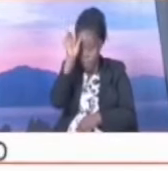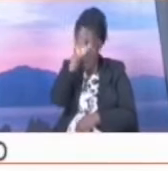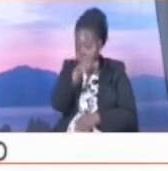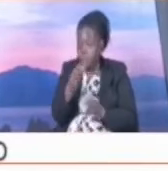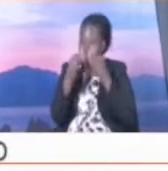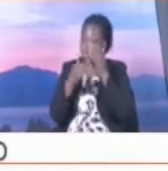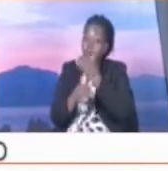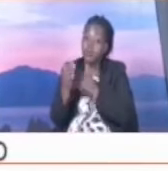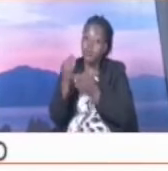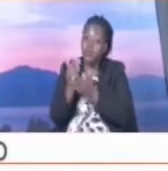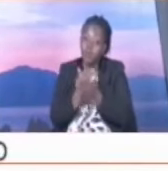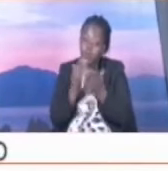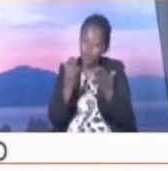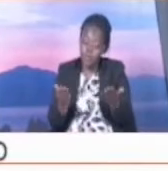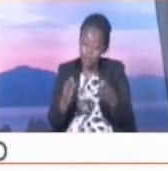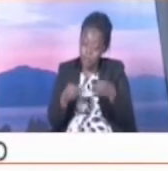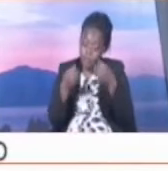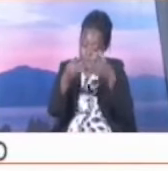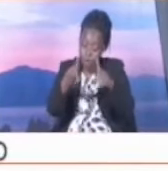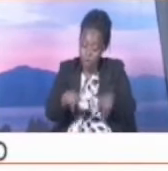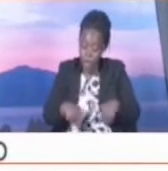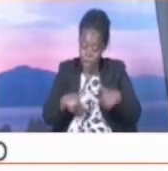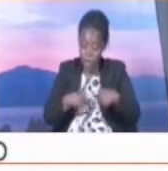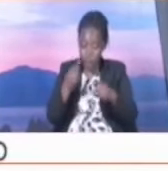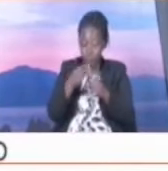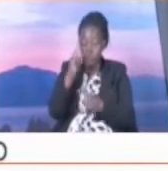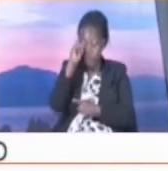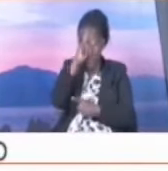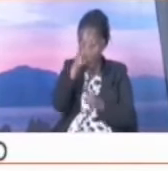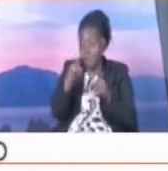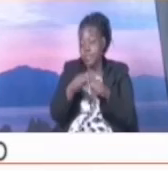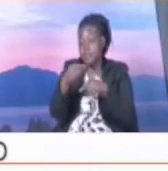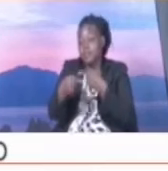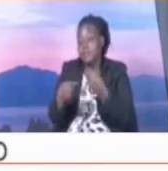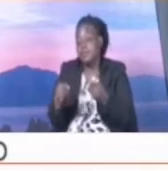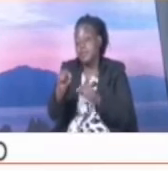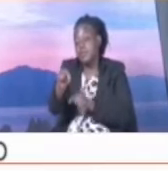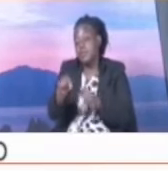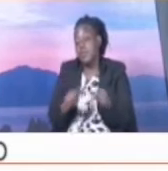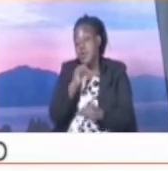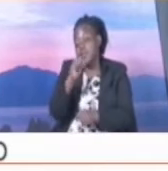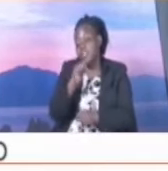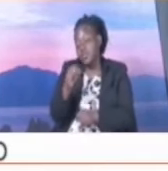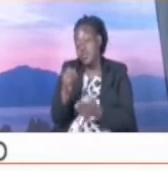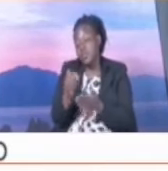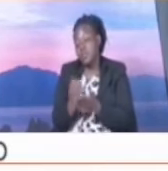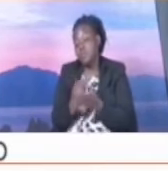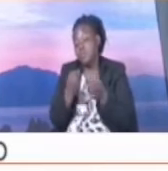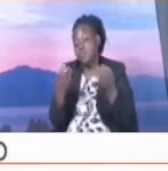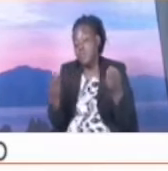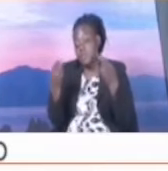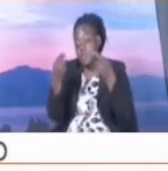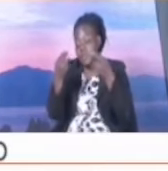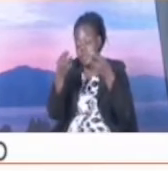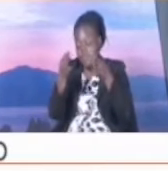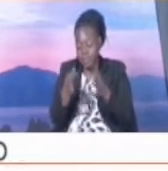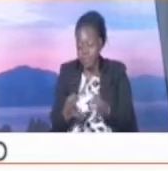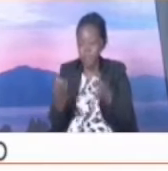kubanga awangaziza Ssaabasajja era tumusaba omwongere omuwangaza ng'ali ku nnamunondo y'abajjajjaabe kubanga bingi ebibadde bituukiddwako